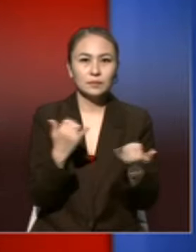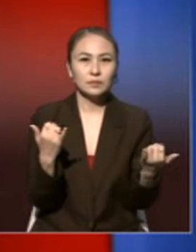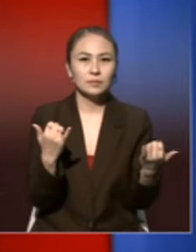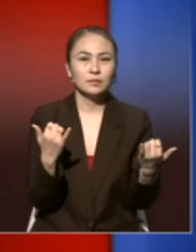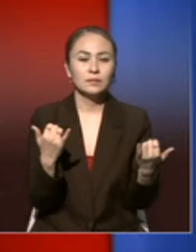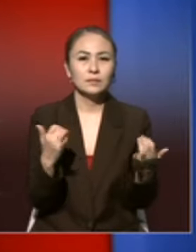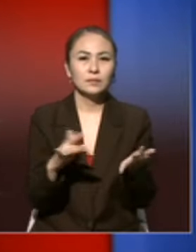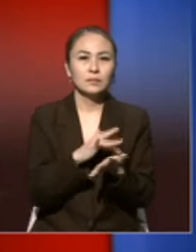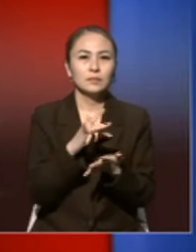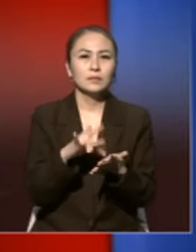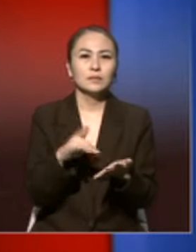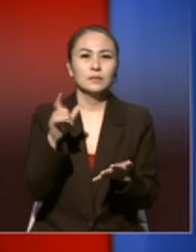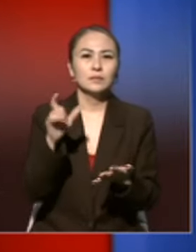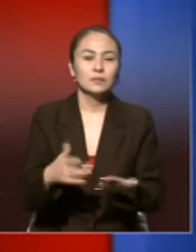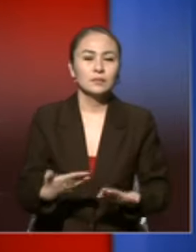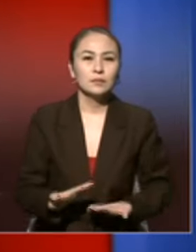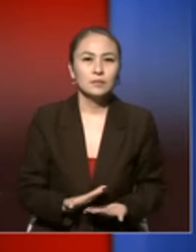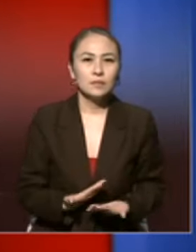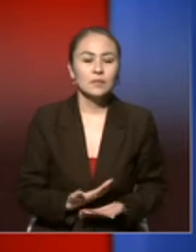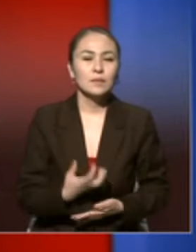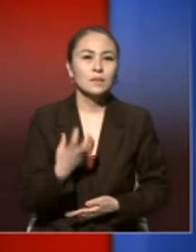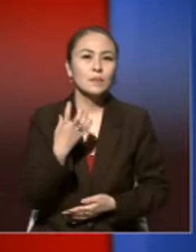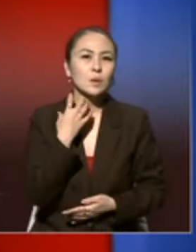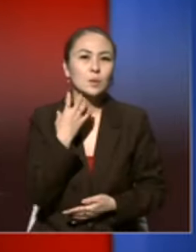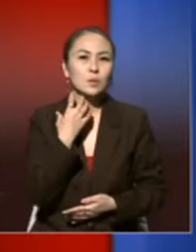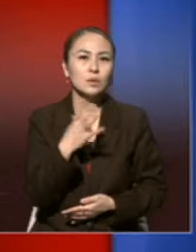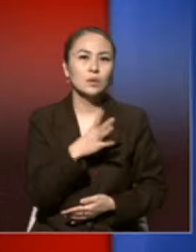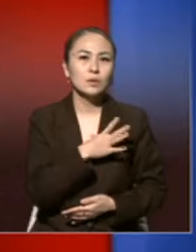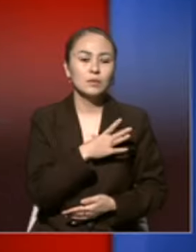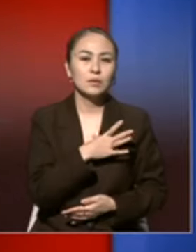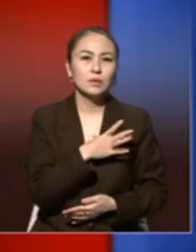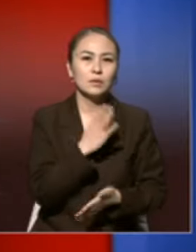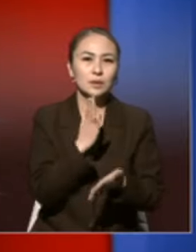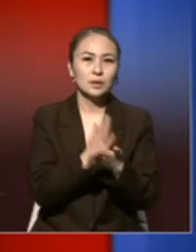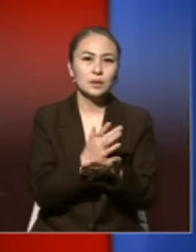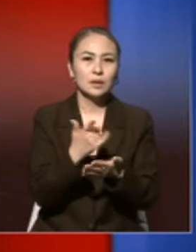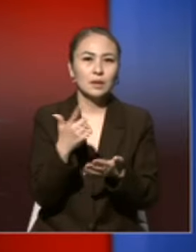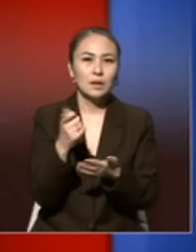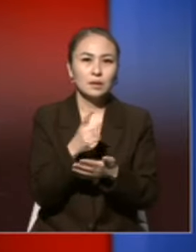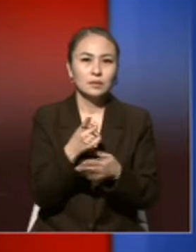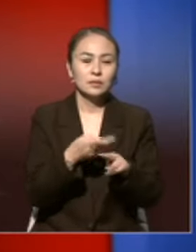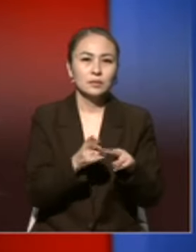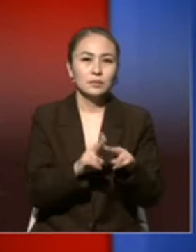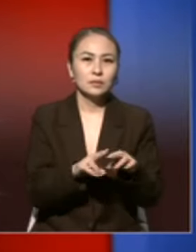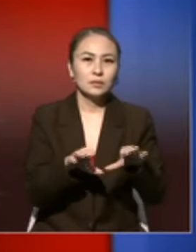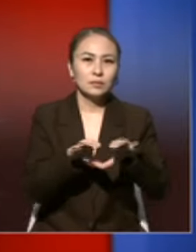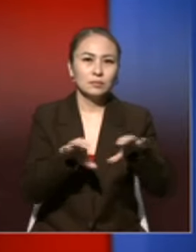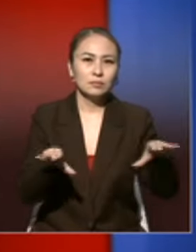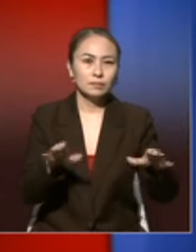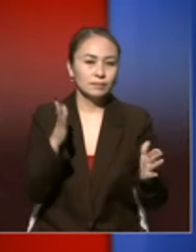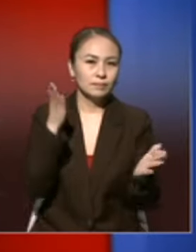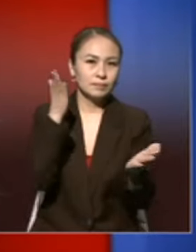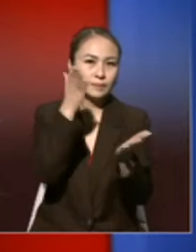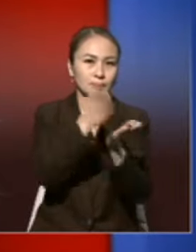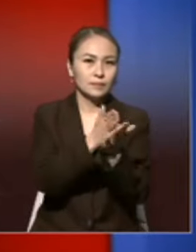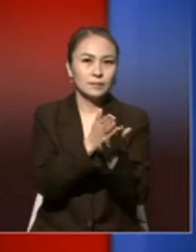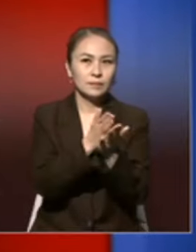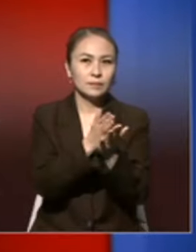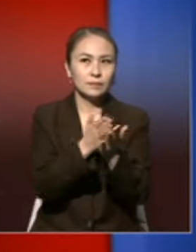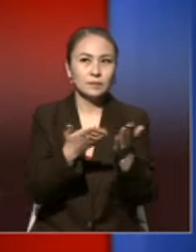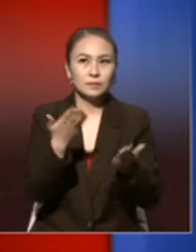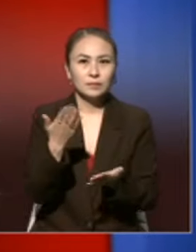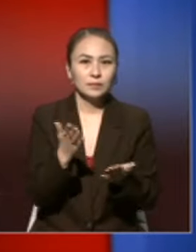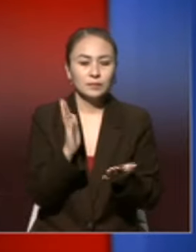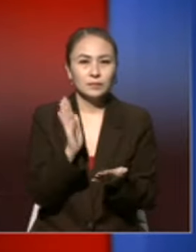осы Астананың тұрғыны. Міне Қызылордадан Астанаға газ келіп тұр ғой, сол газ құбырының бойымен осындай құбыр